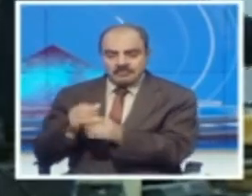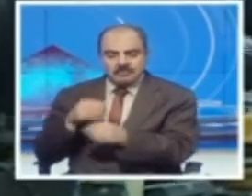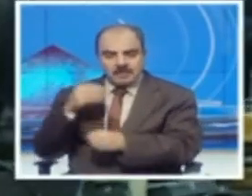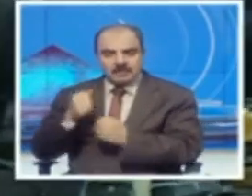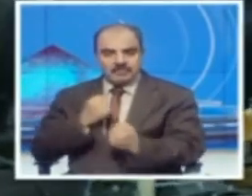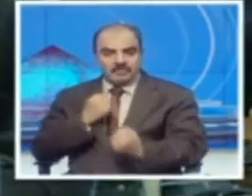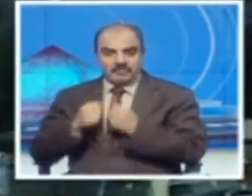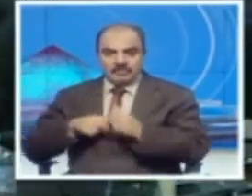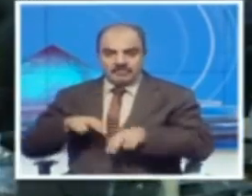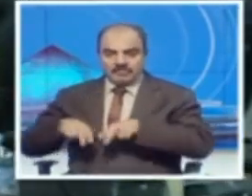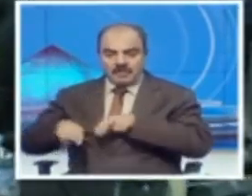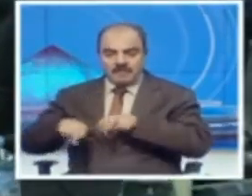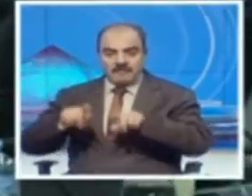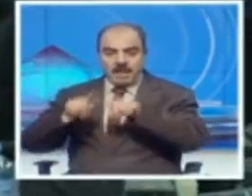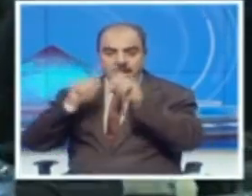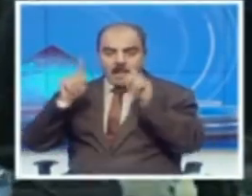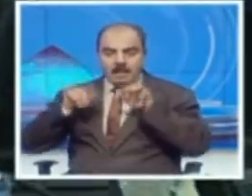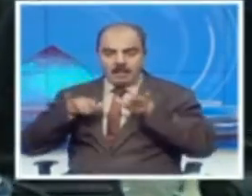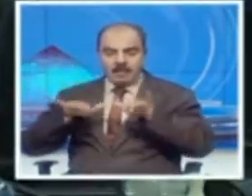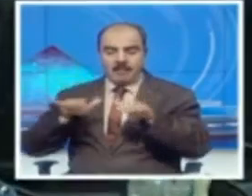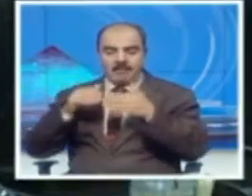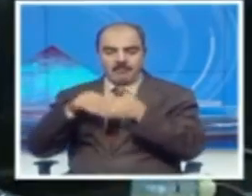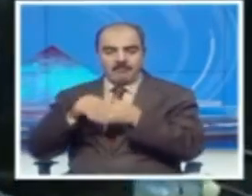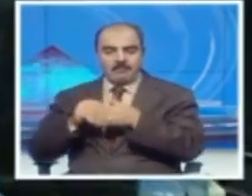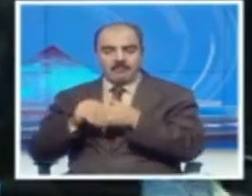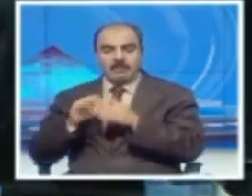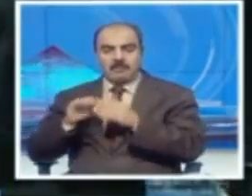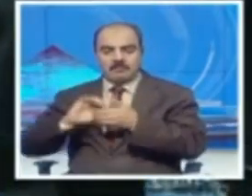ليرسل برسالة إلى العالم مفادها